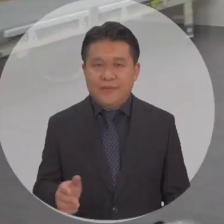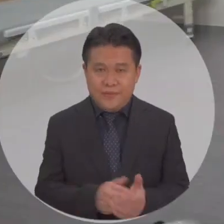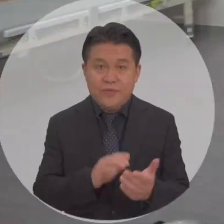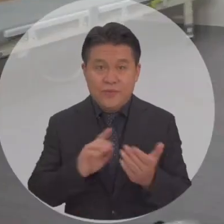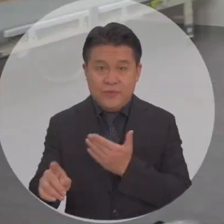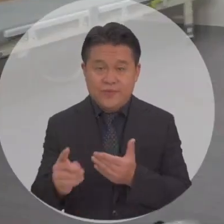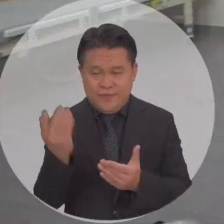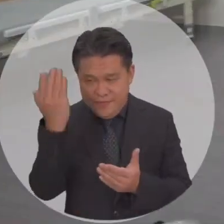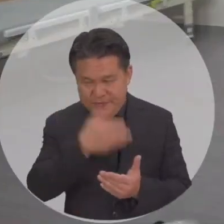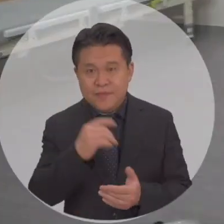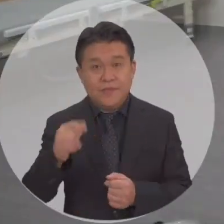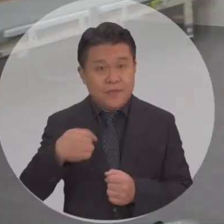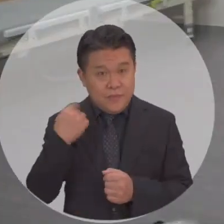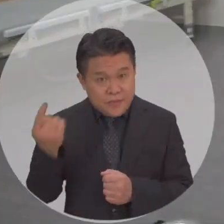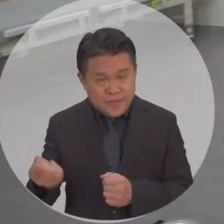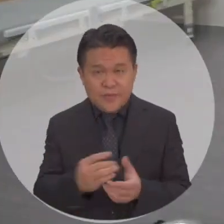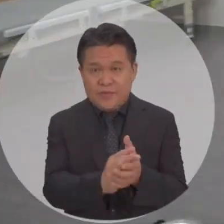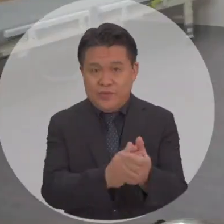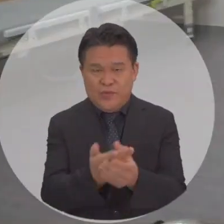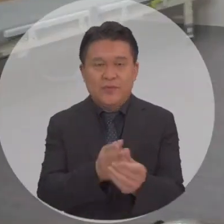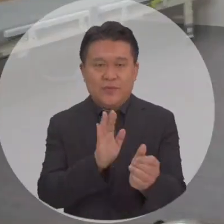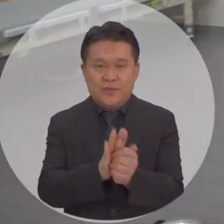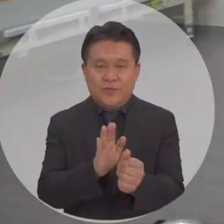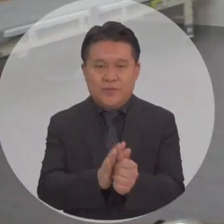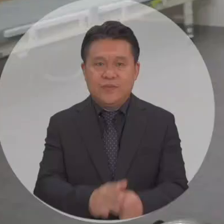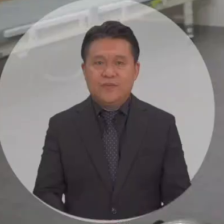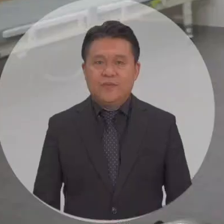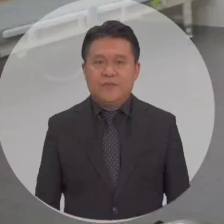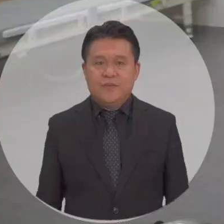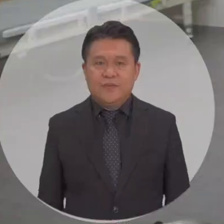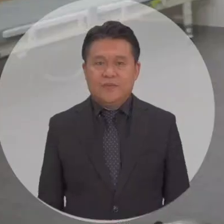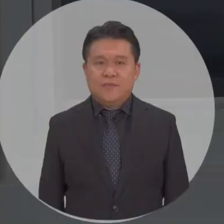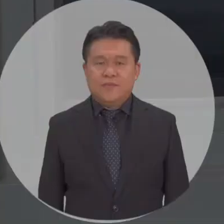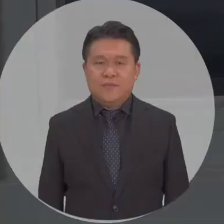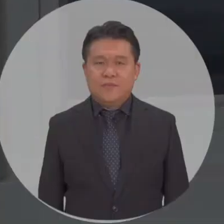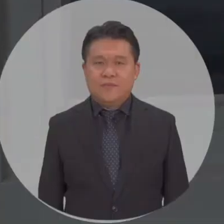배설 후 뒤처리를 하고 대상자의 손을 씻도록 합니다.